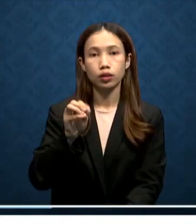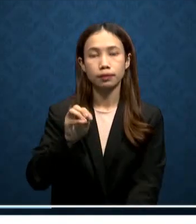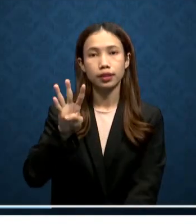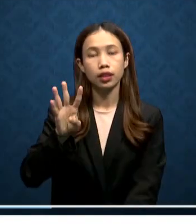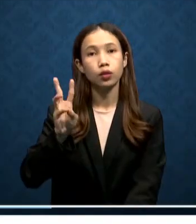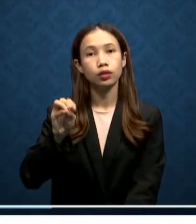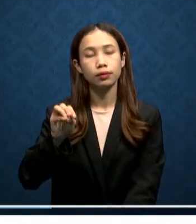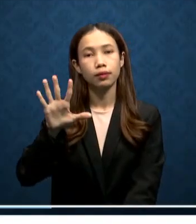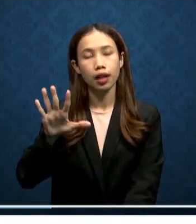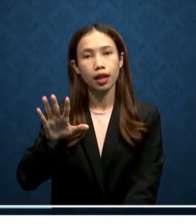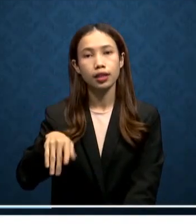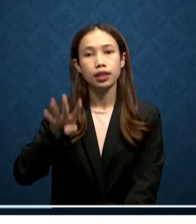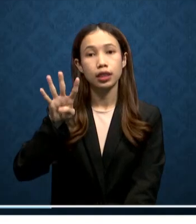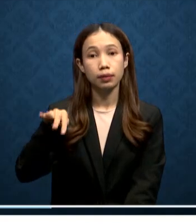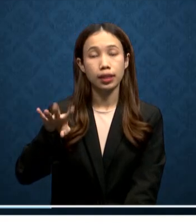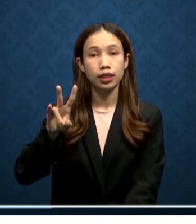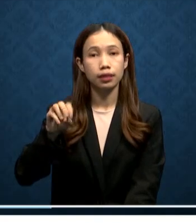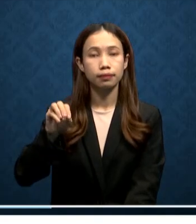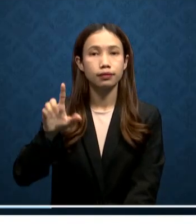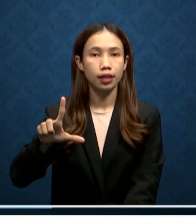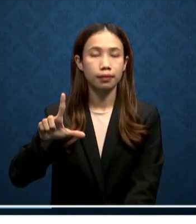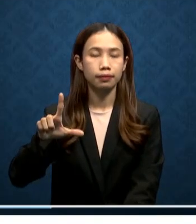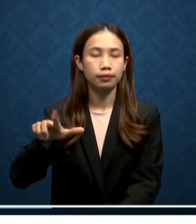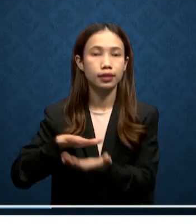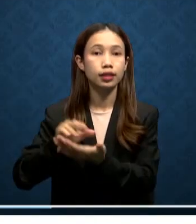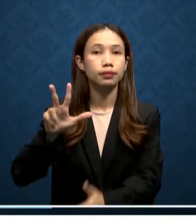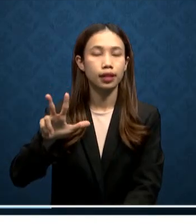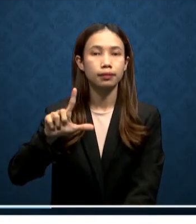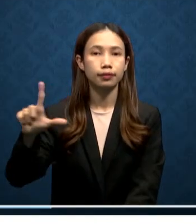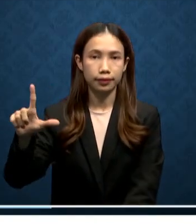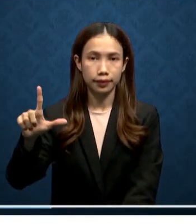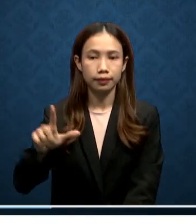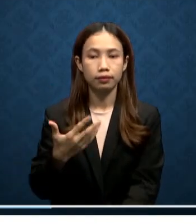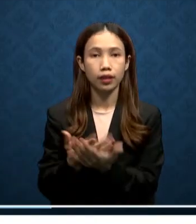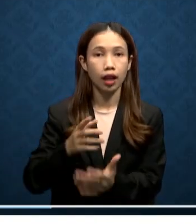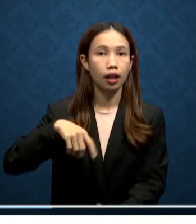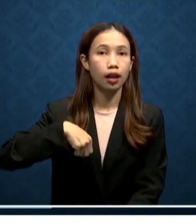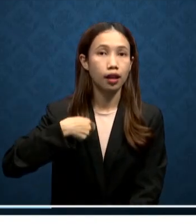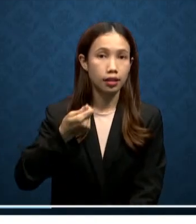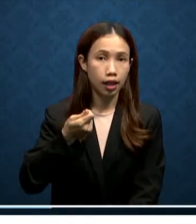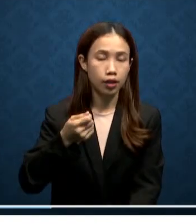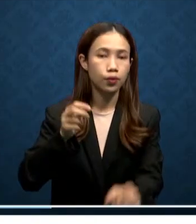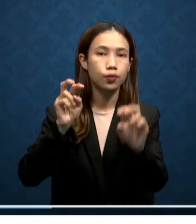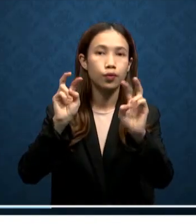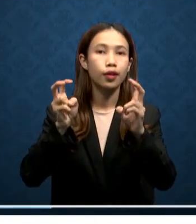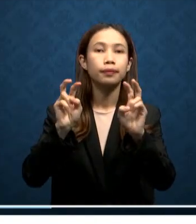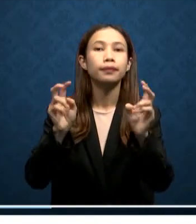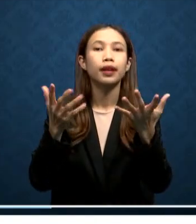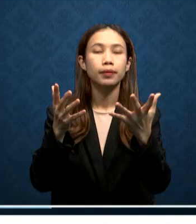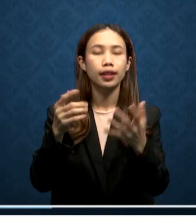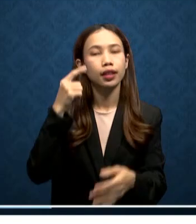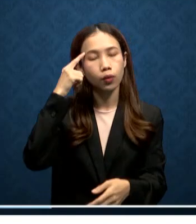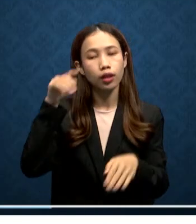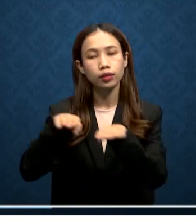ถึง 4073ล้านนะครับเอ่อส่วนรายจ่ายนั้นก็ไม่ไม่ไม่ไม่มีประเด็นอะไรเพราะว่าก็อยู่ใน